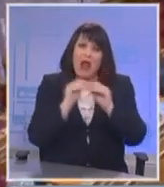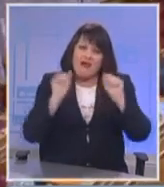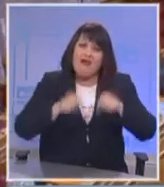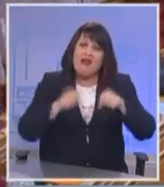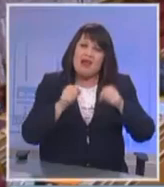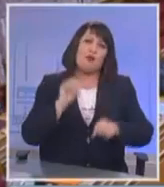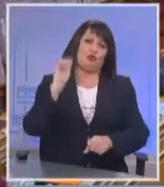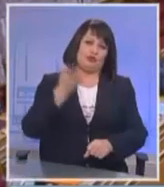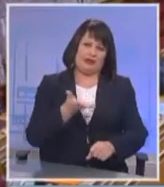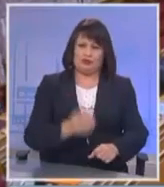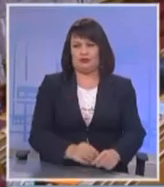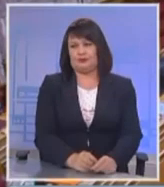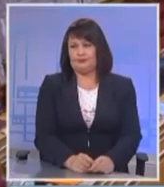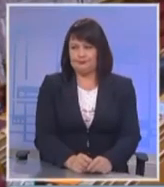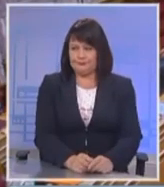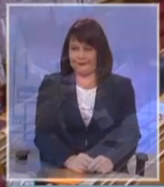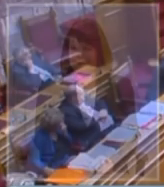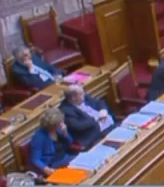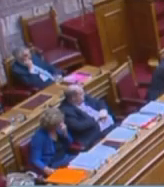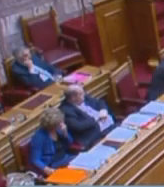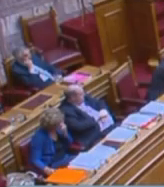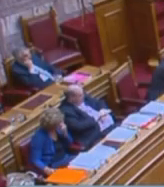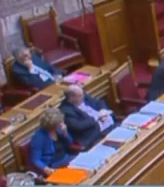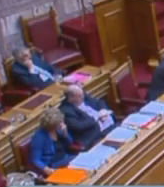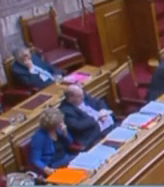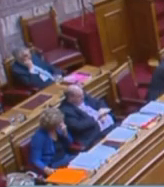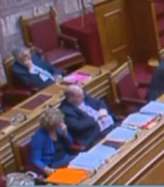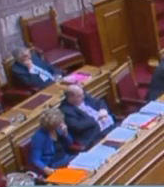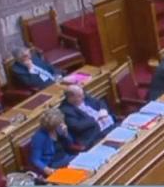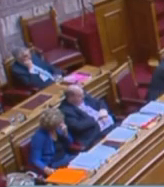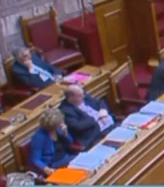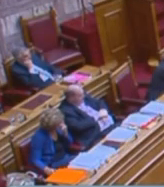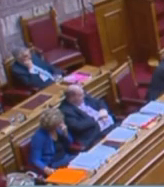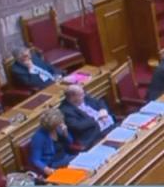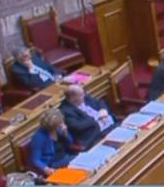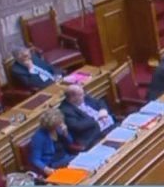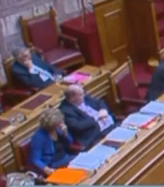Ευχαριστούμε τον κύριο Πρόεδρο.